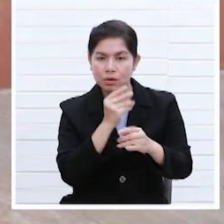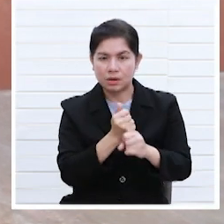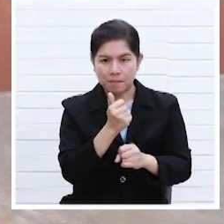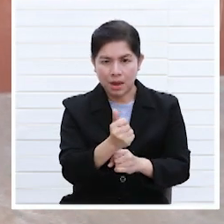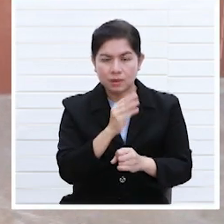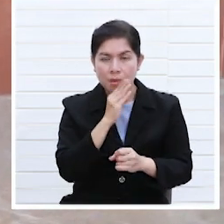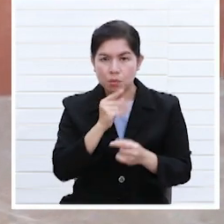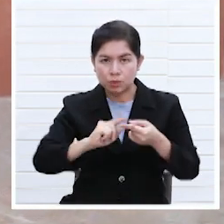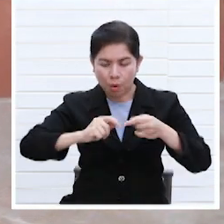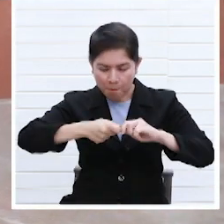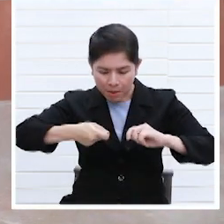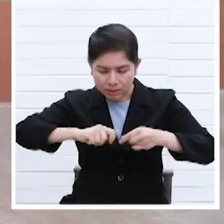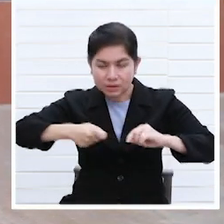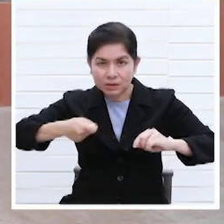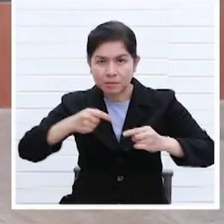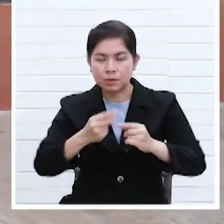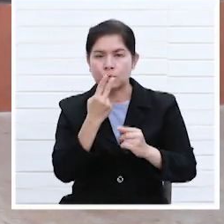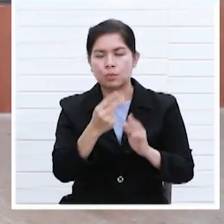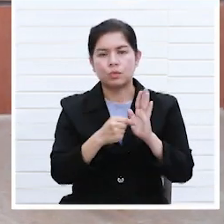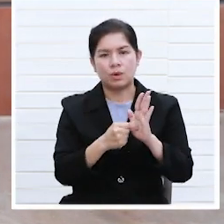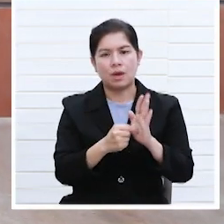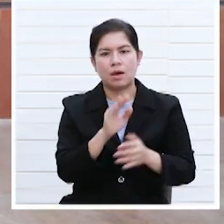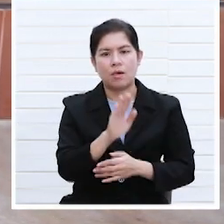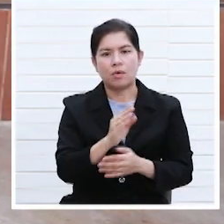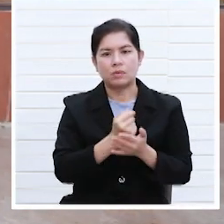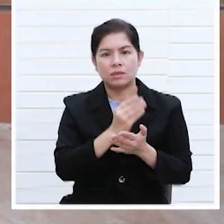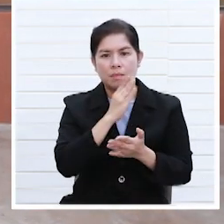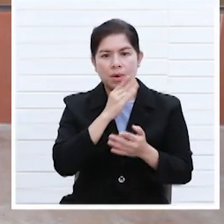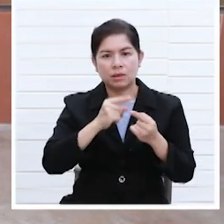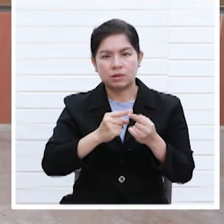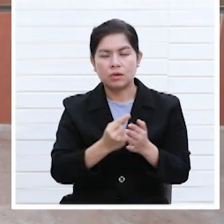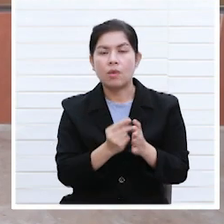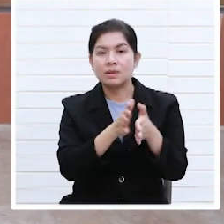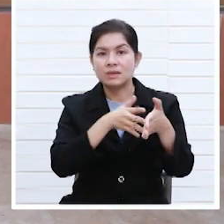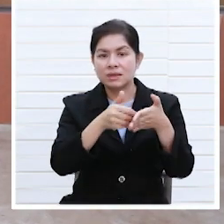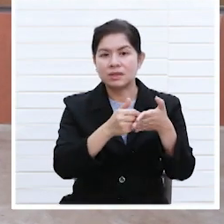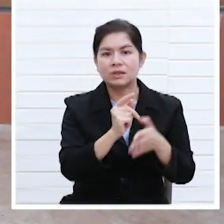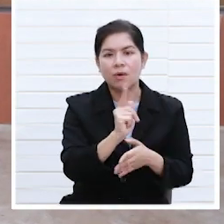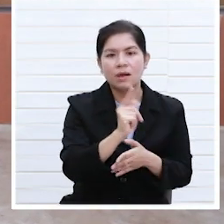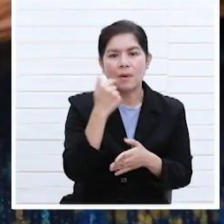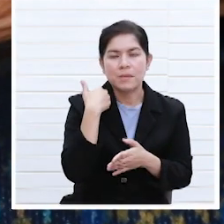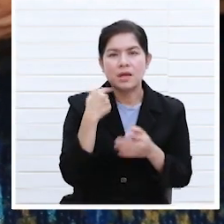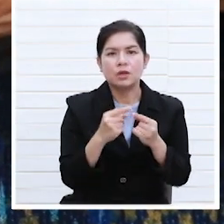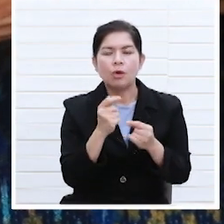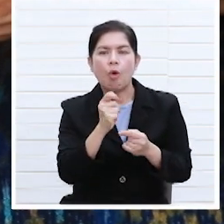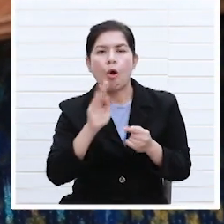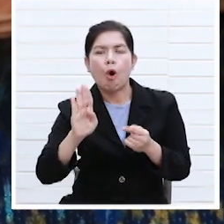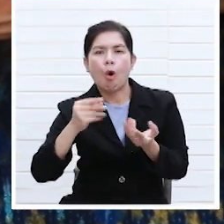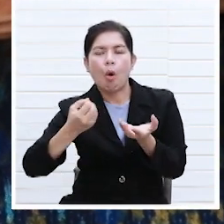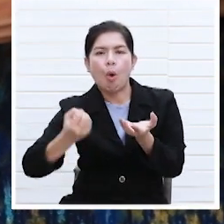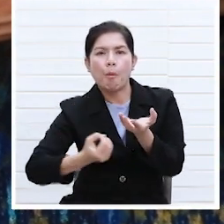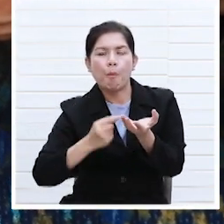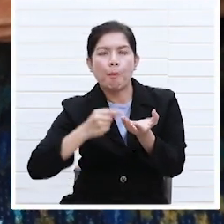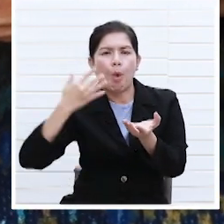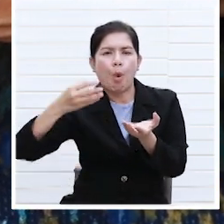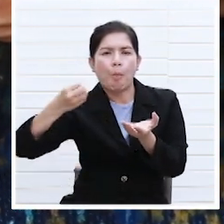คือถ้ามัดนะคะ ครับ ยกตัวอย่างเช่นเนี่ยมัดเริ่มมัดขะมัดเหลืองแล้วก็ต้องไปโอบสีอื่น